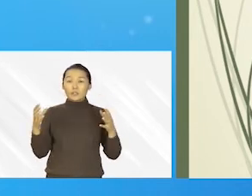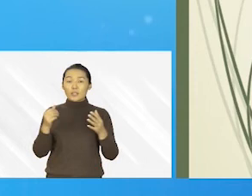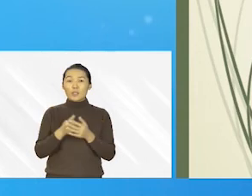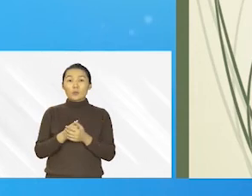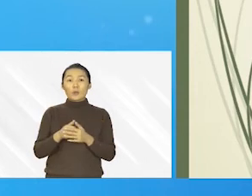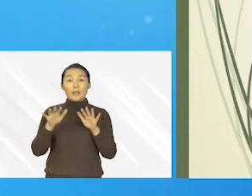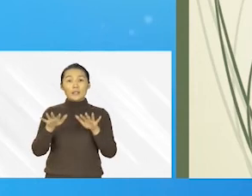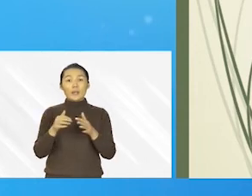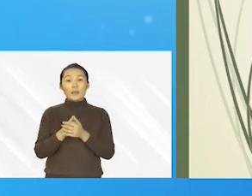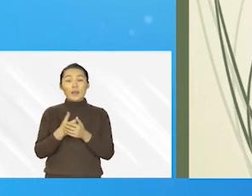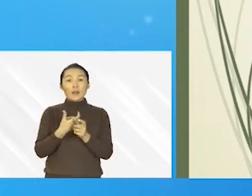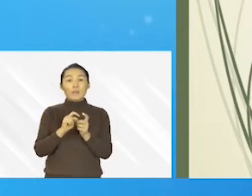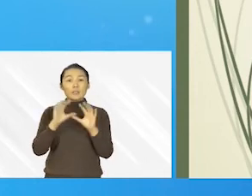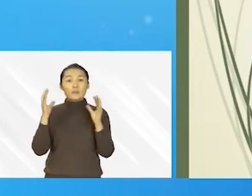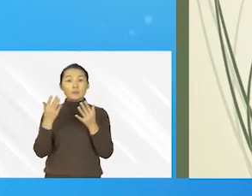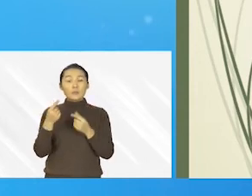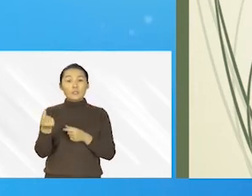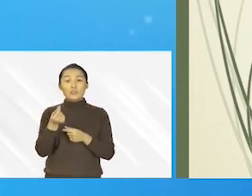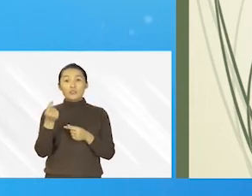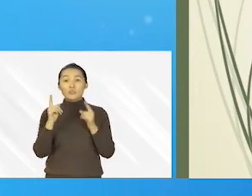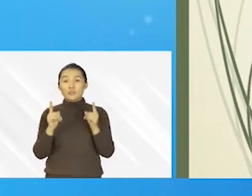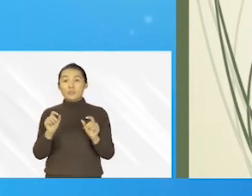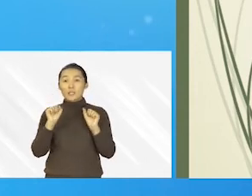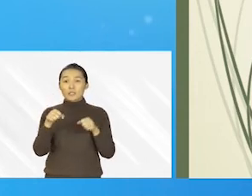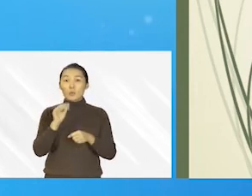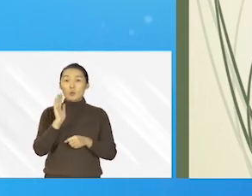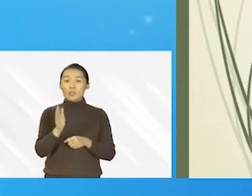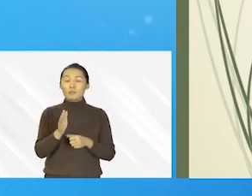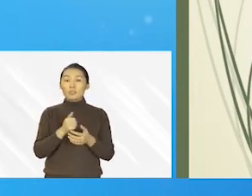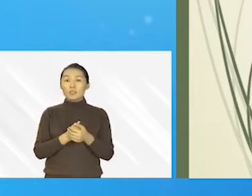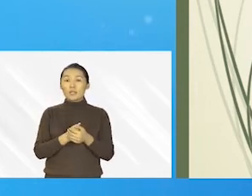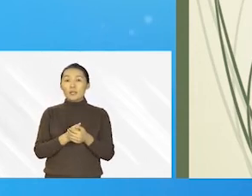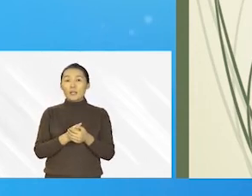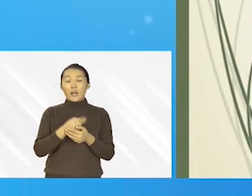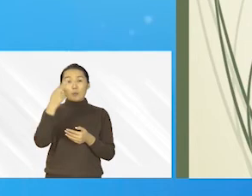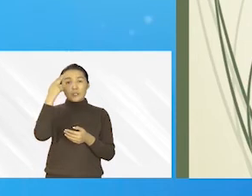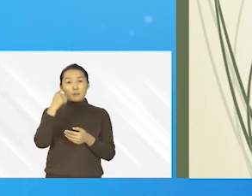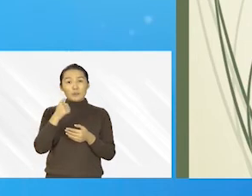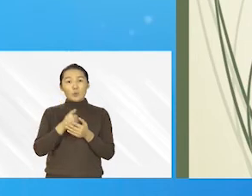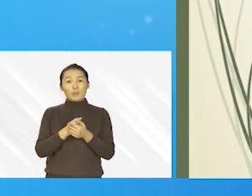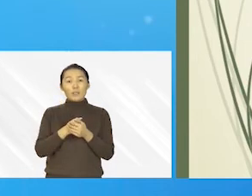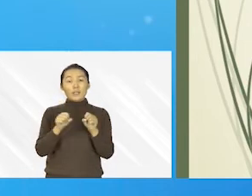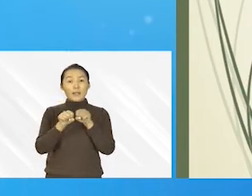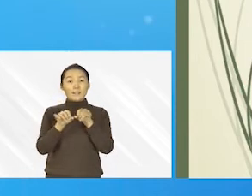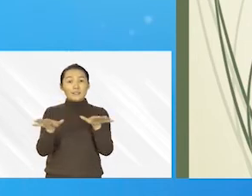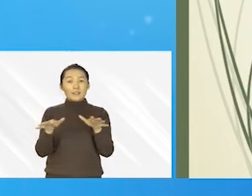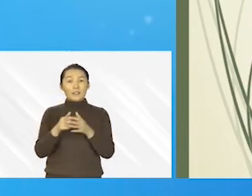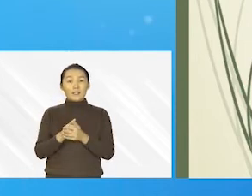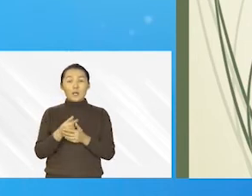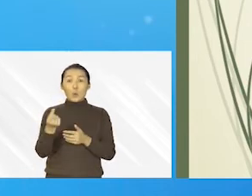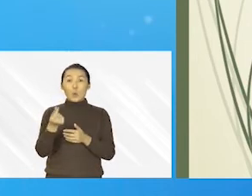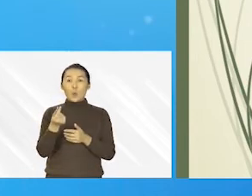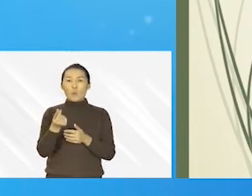этом случае личиночная стадия может быть приспособлена для расселения у